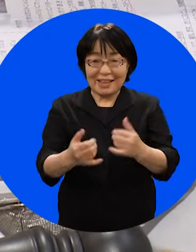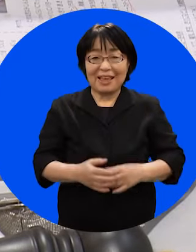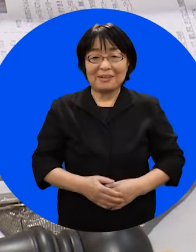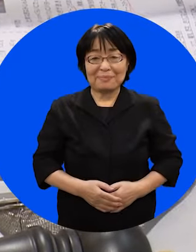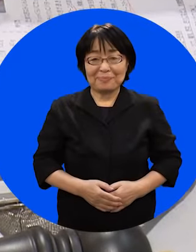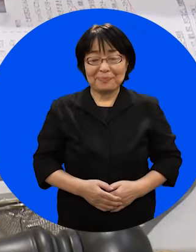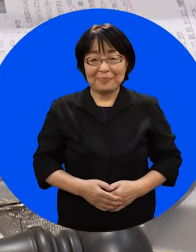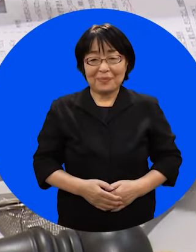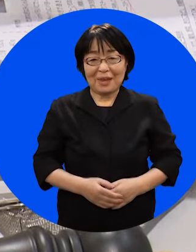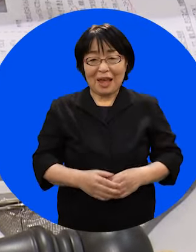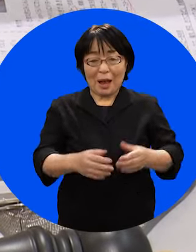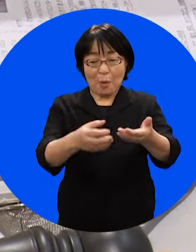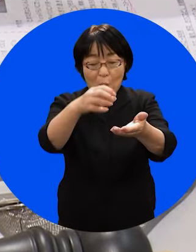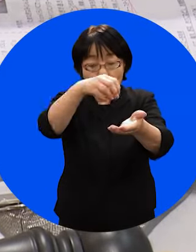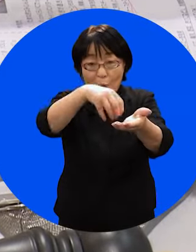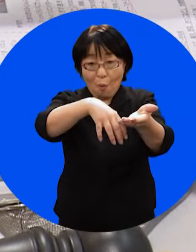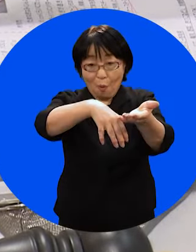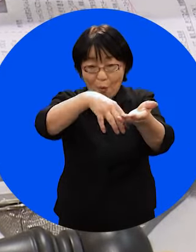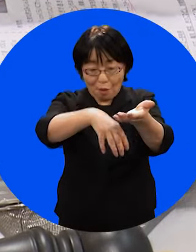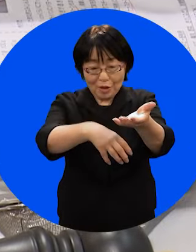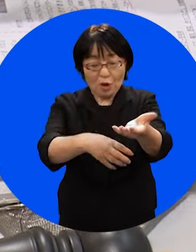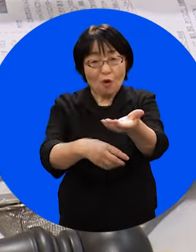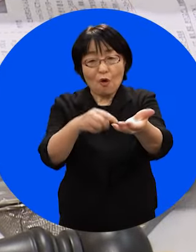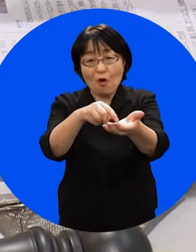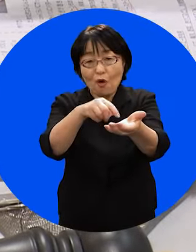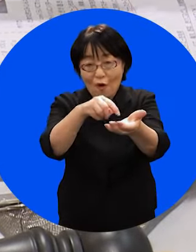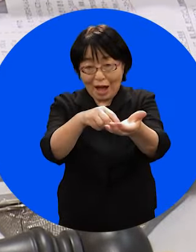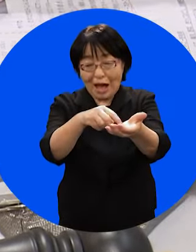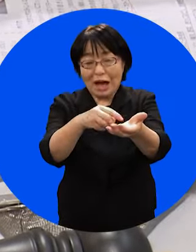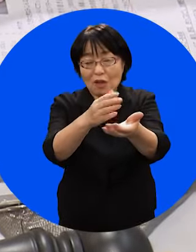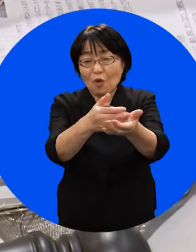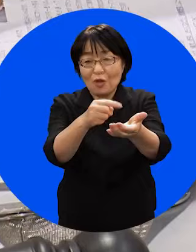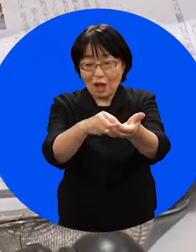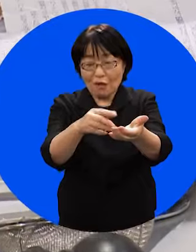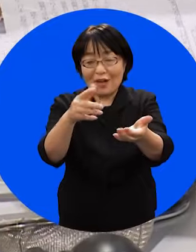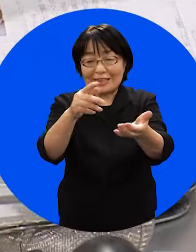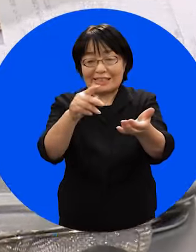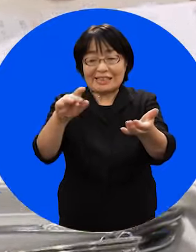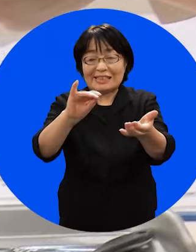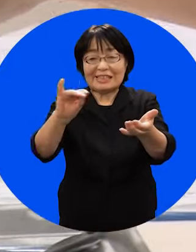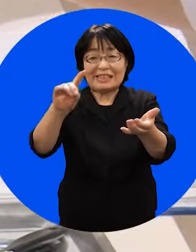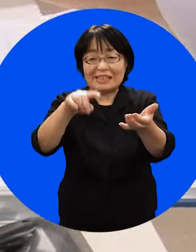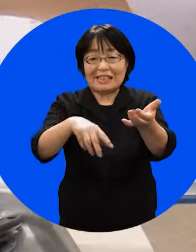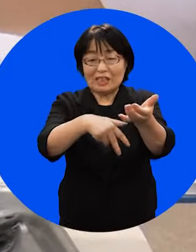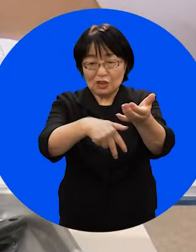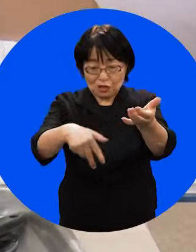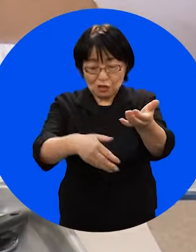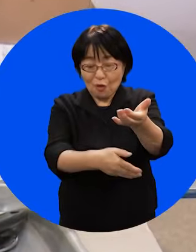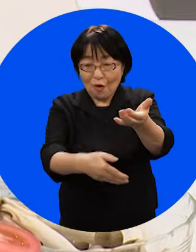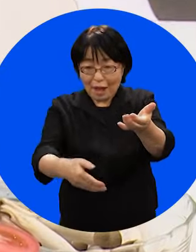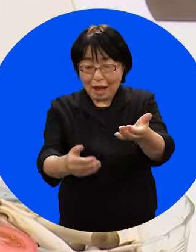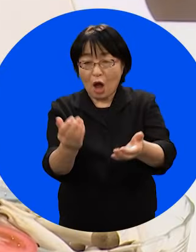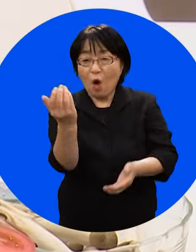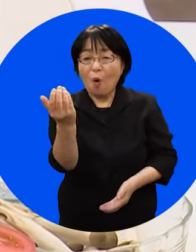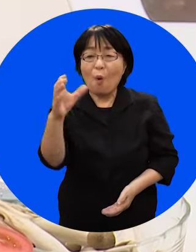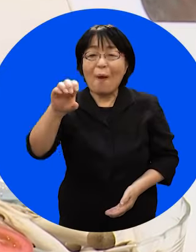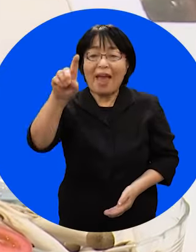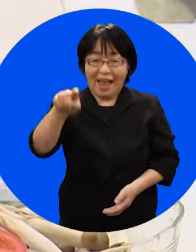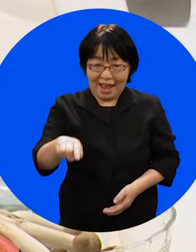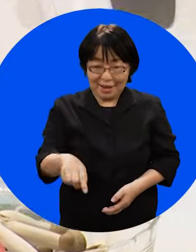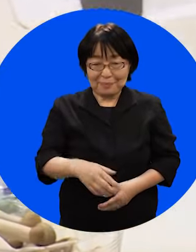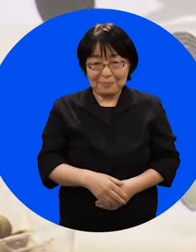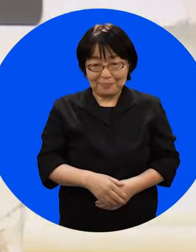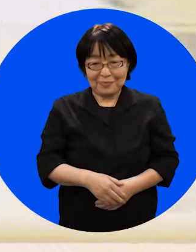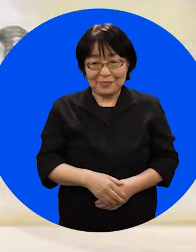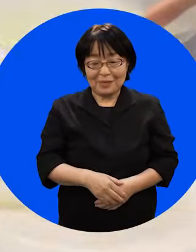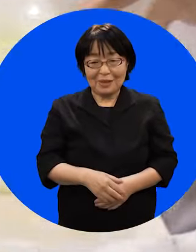キッチンペーパーでこした固形分がカッテージチーズ、そして残った水分がホエーです。乳酸の働